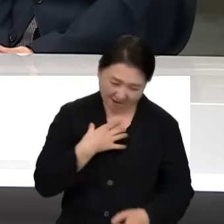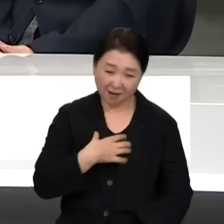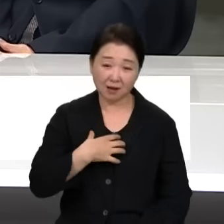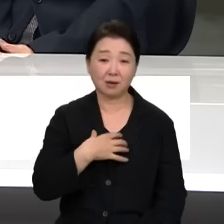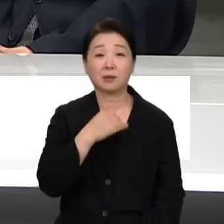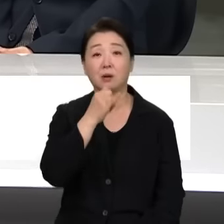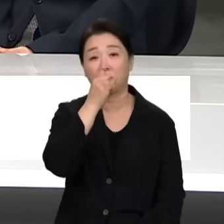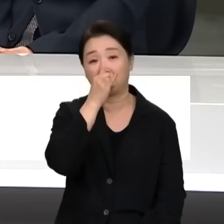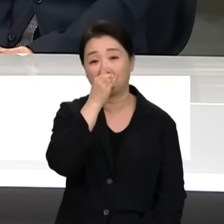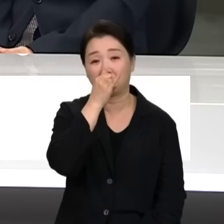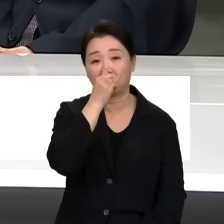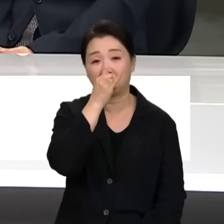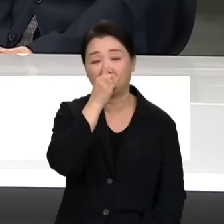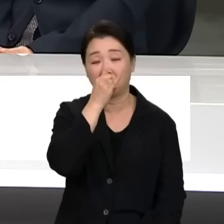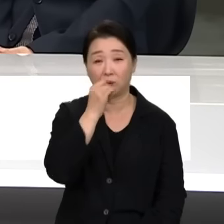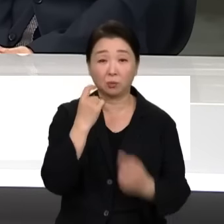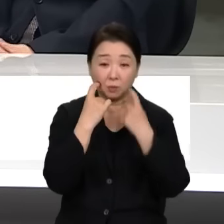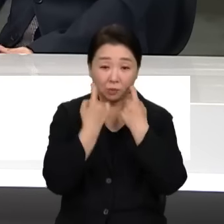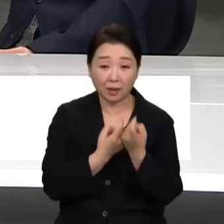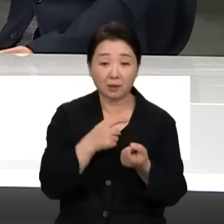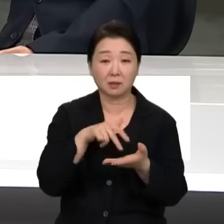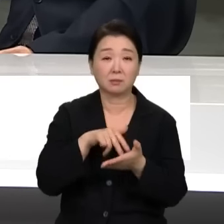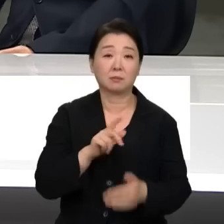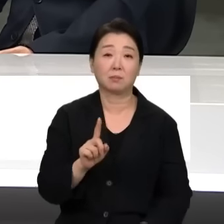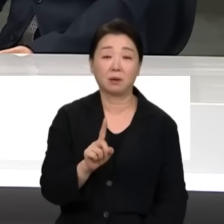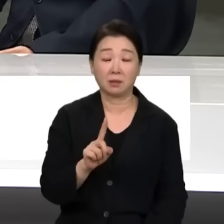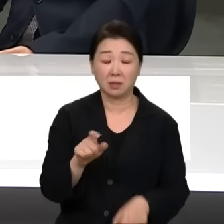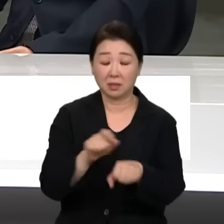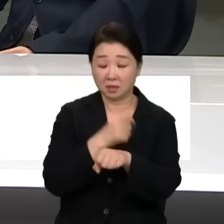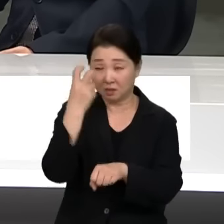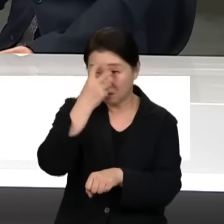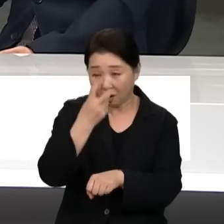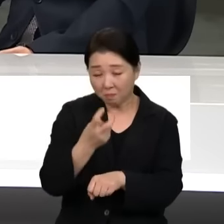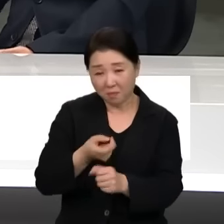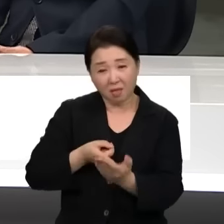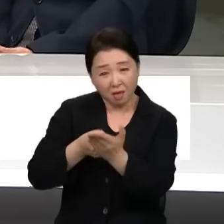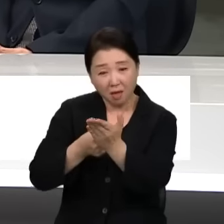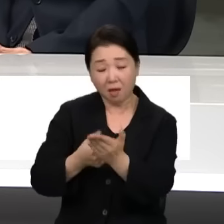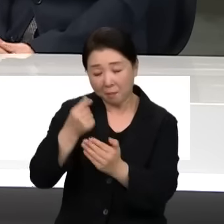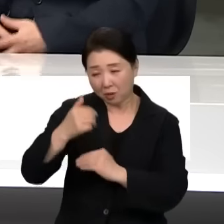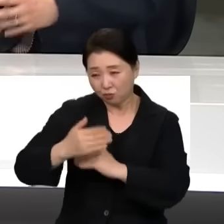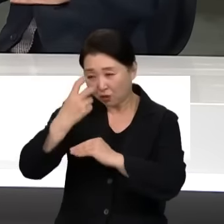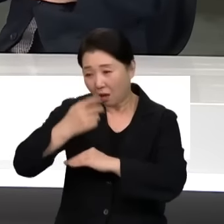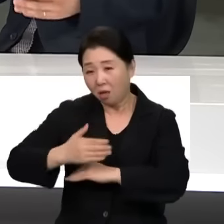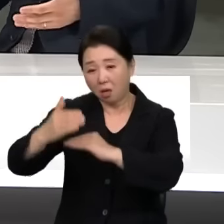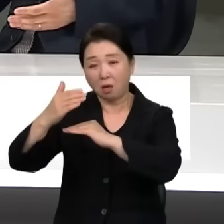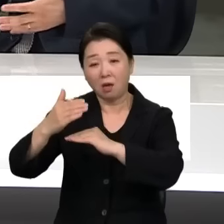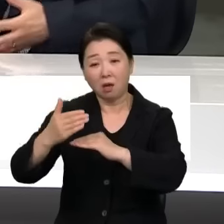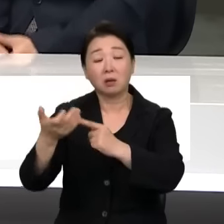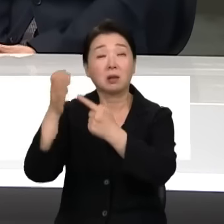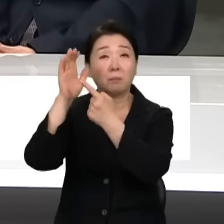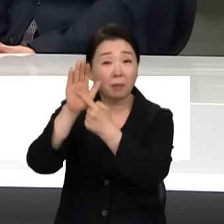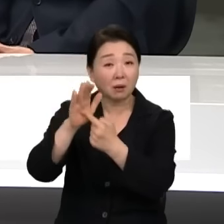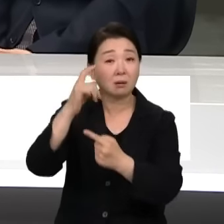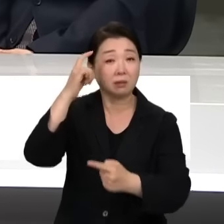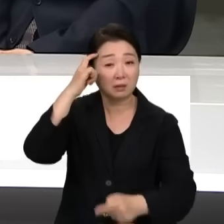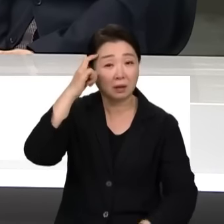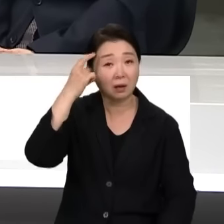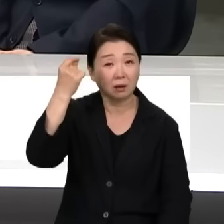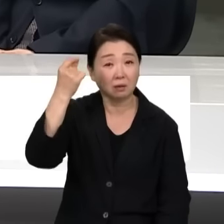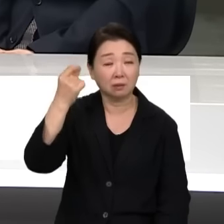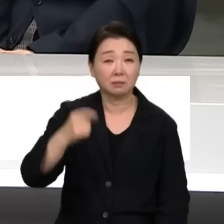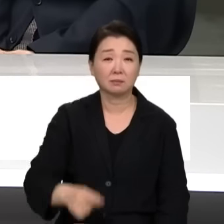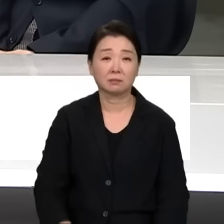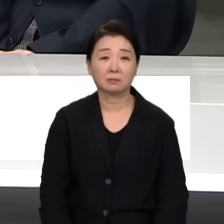그렇지만 그리고 개인적으로는 또 특검이 빨리 되고 수사가 진척되면서 자연스럽게 이런게 밝혀질 거라고 저는 생각을 또